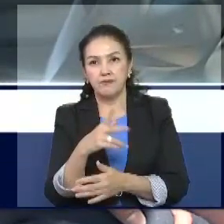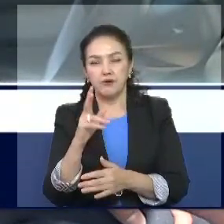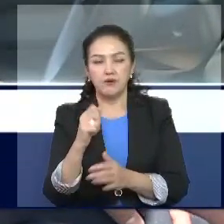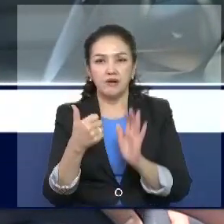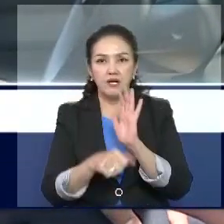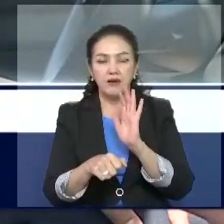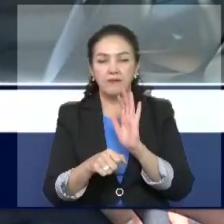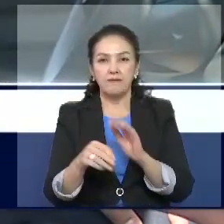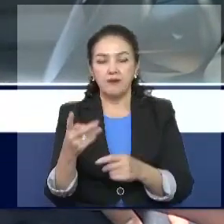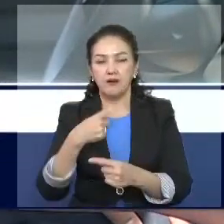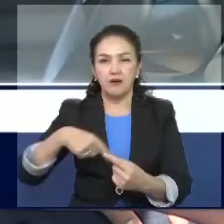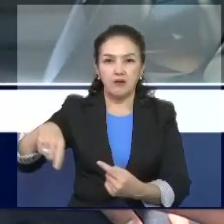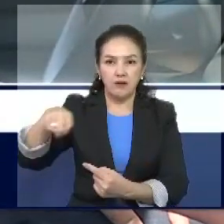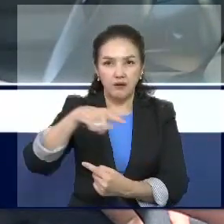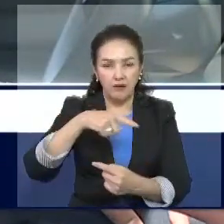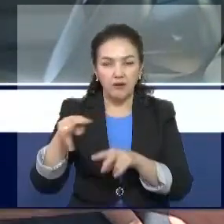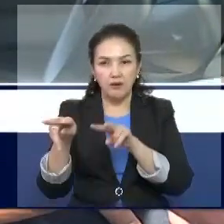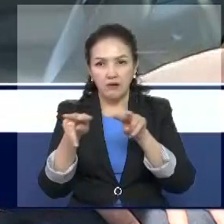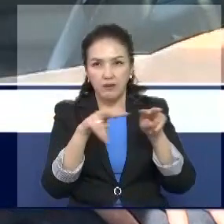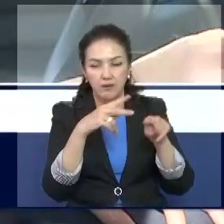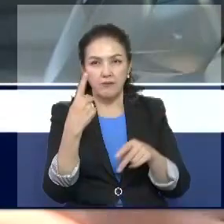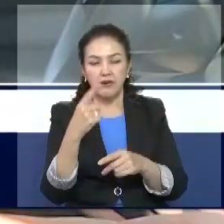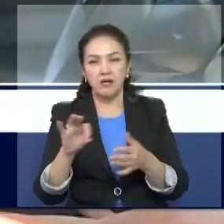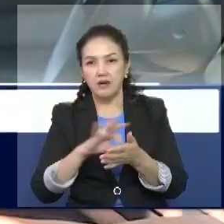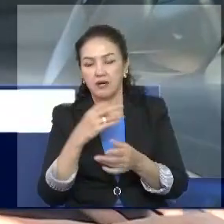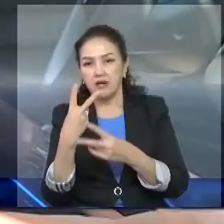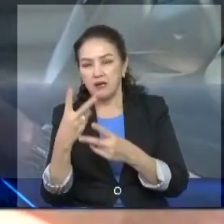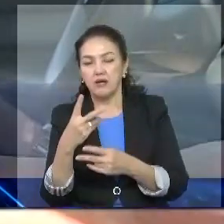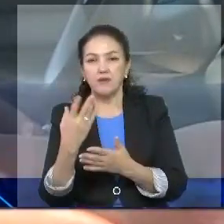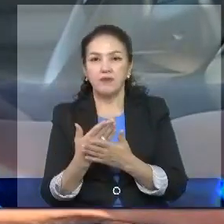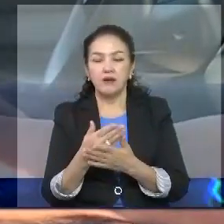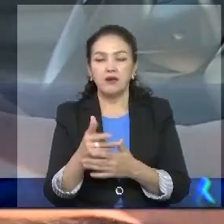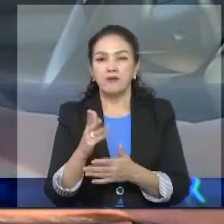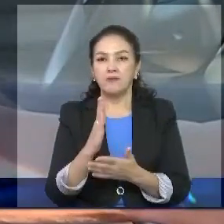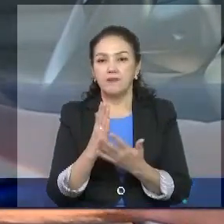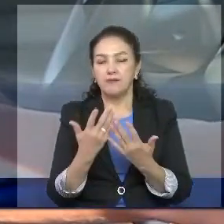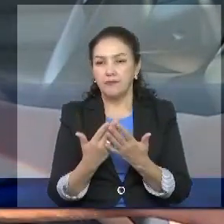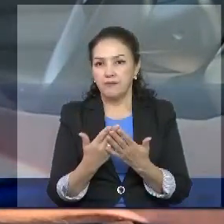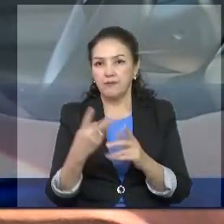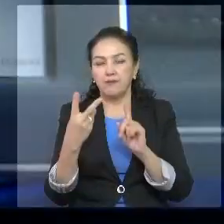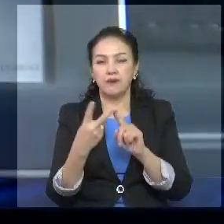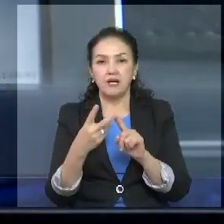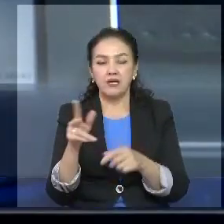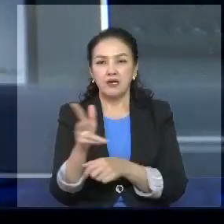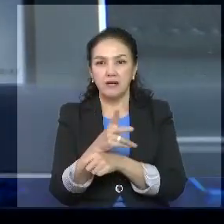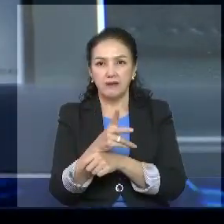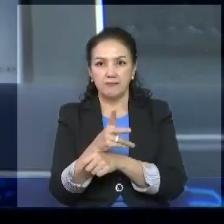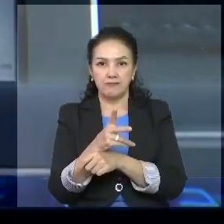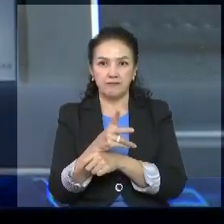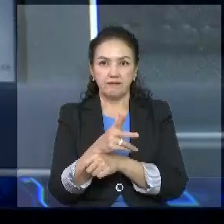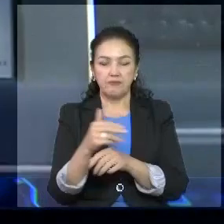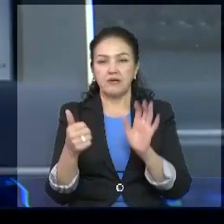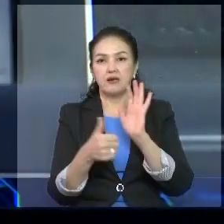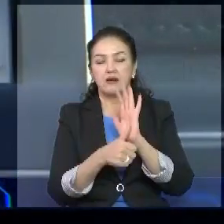360 градусты аумақты қамтиды. Бірінші камера бұл жылдамдығы өлшеуші, радарлық камера ол есептеледі. Екінші камера,